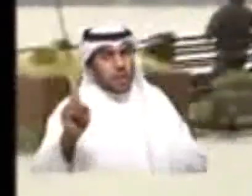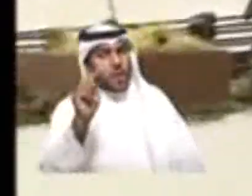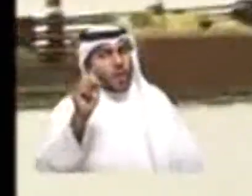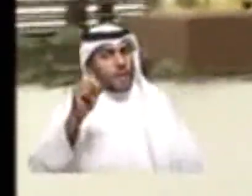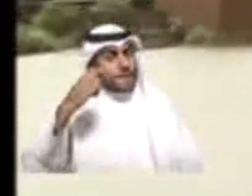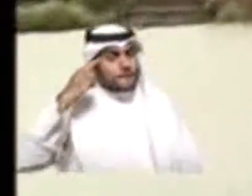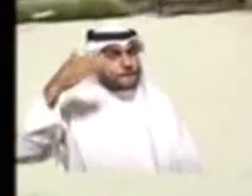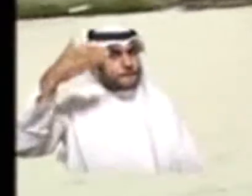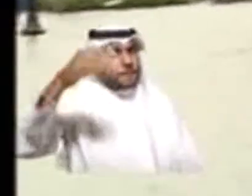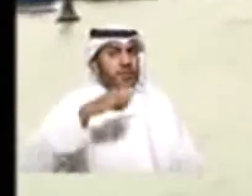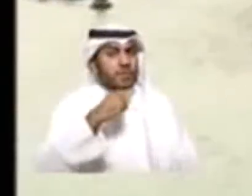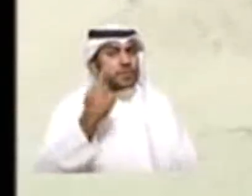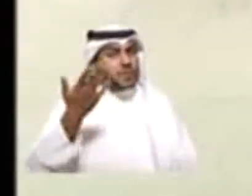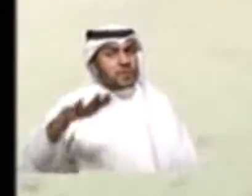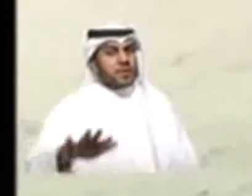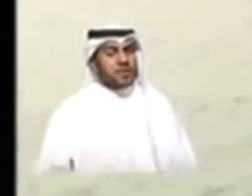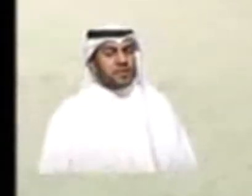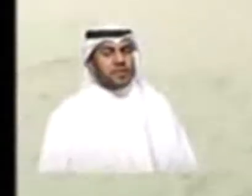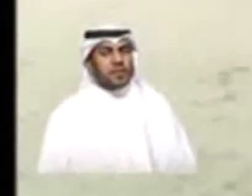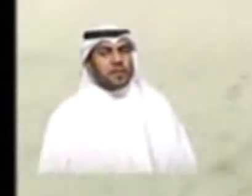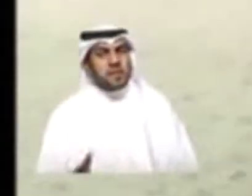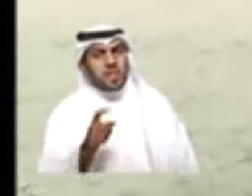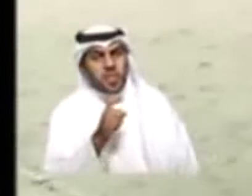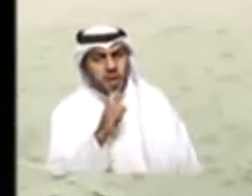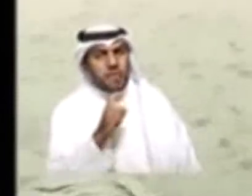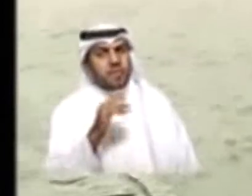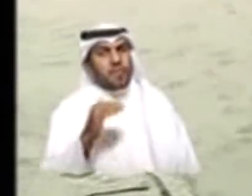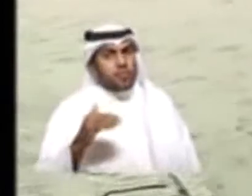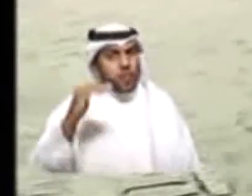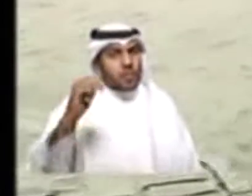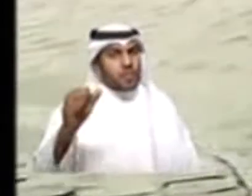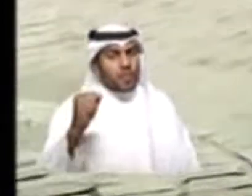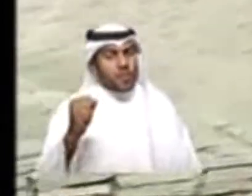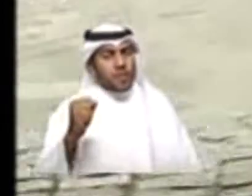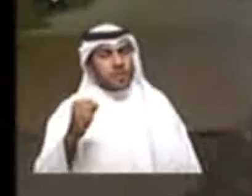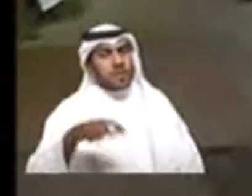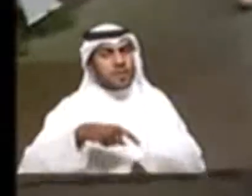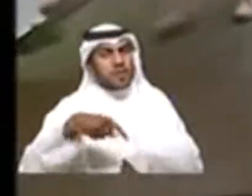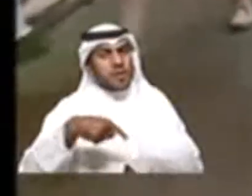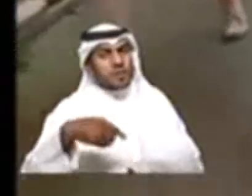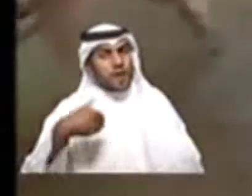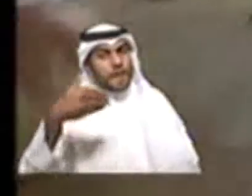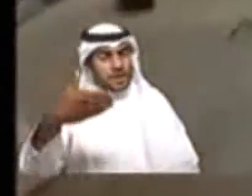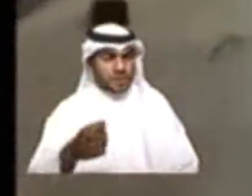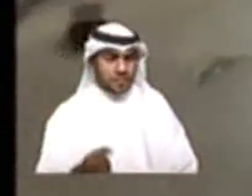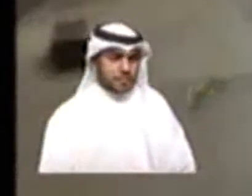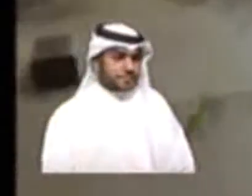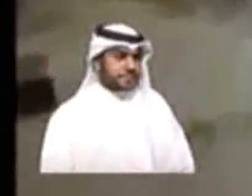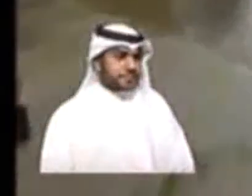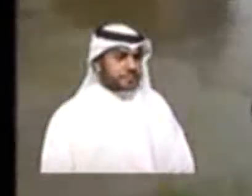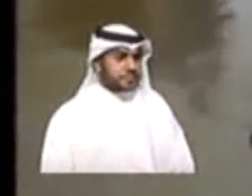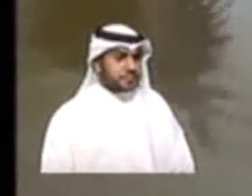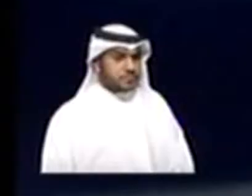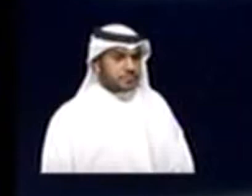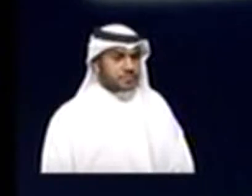2 يوم، وإنه من المرجح أن تضعف لتصبح منخفضا مداريا خلال الساعات القليلة القادمة.